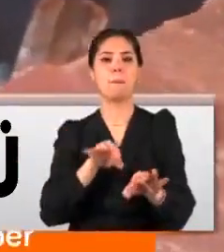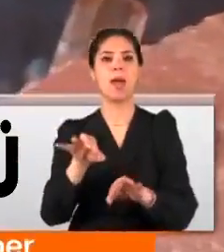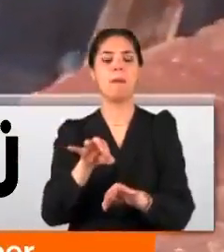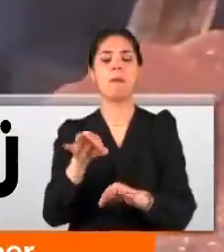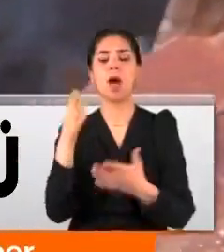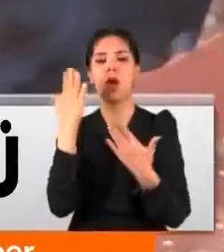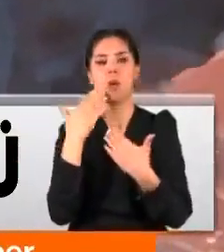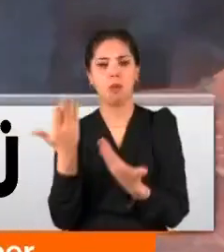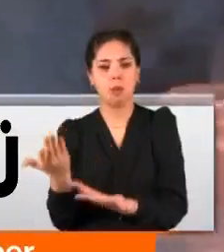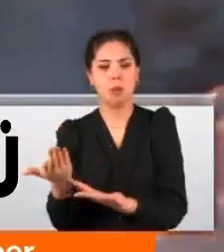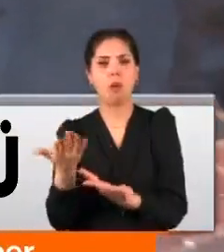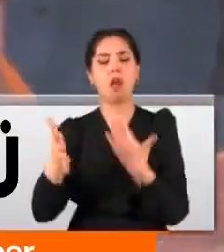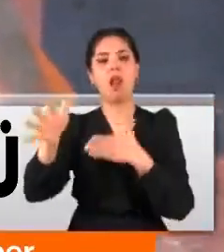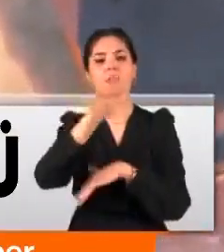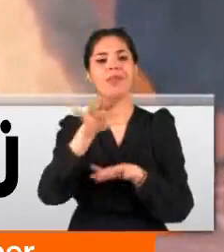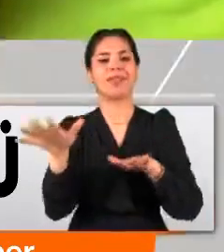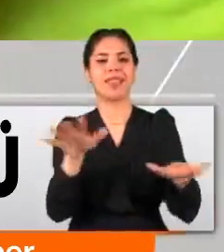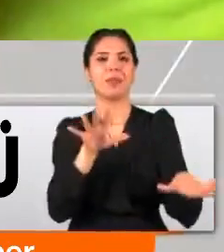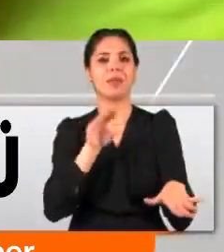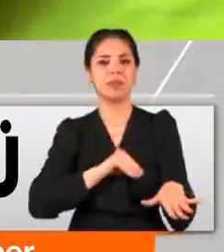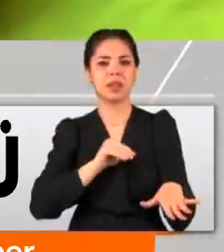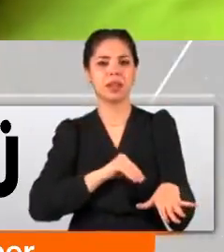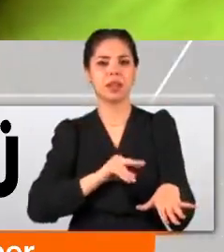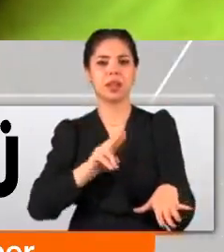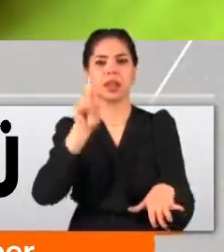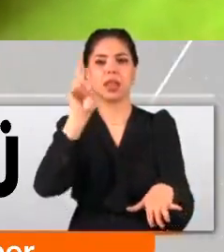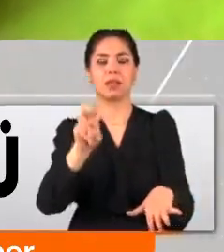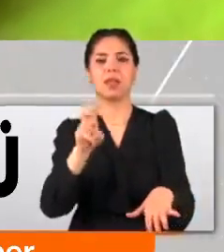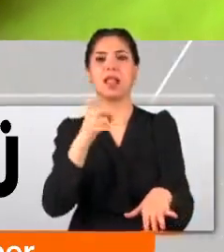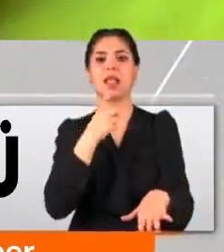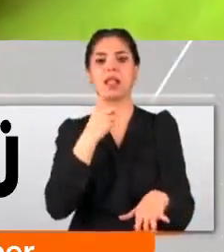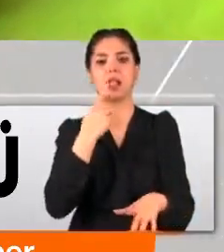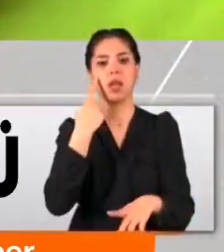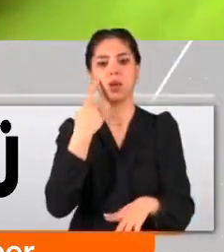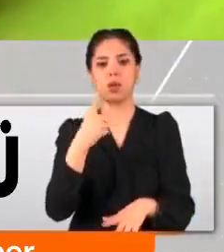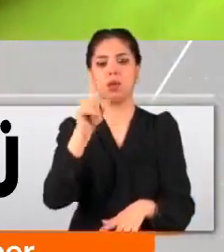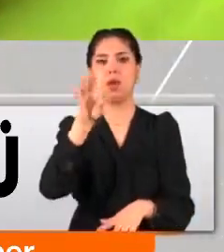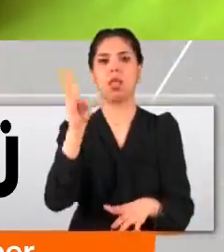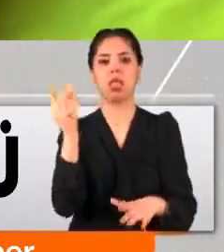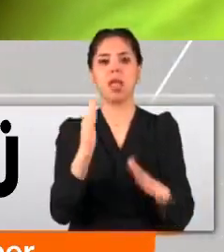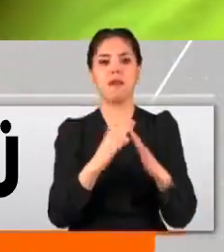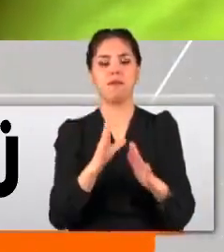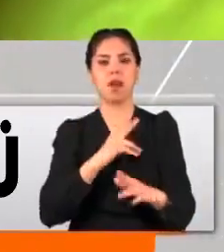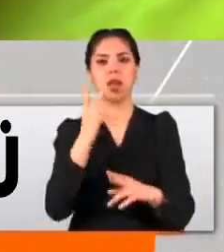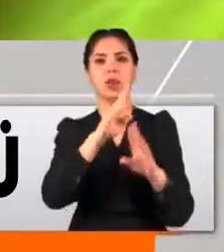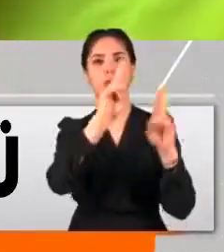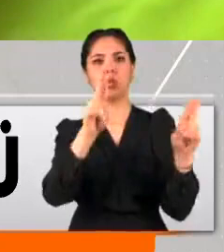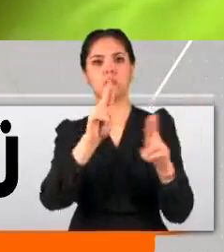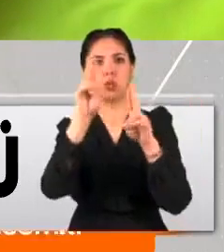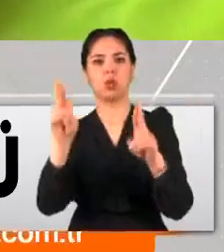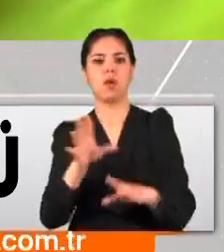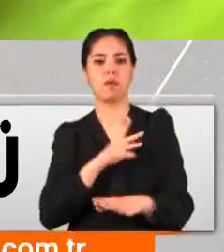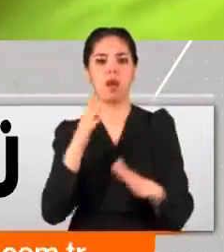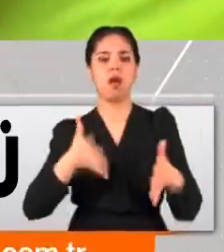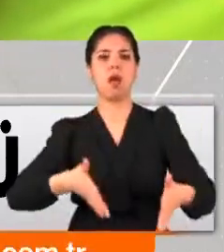yerle bir olunca herkes deprem olduğunu düşündü. 78 yapımı, 14 dairenin olduğu, 2 dükkanın olduğu bir apartmanımız